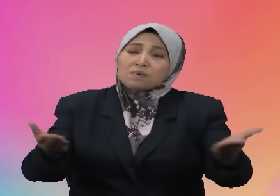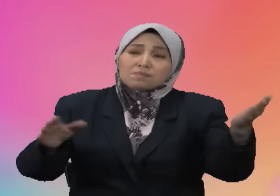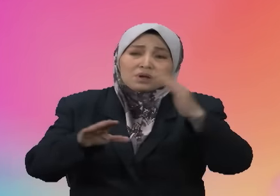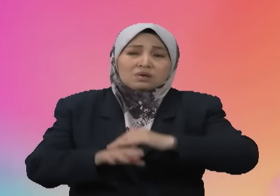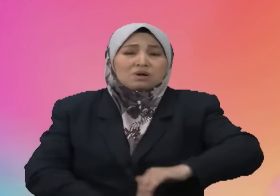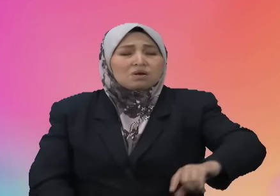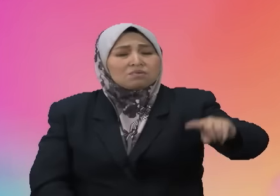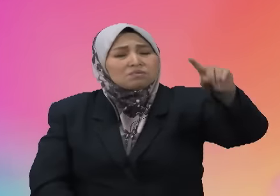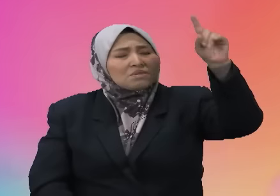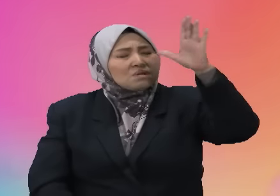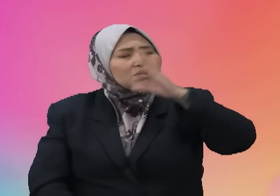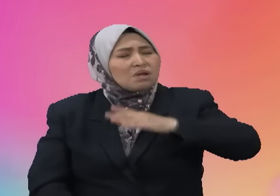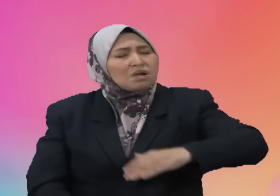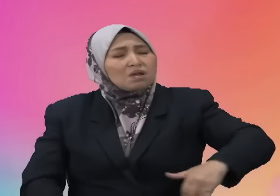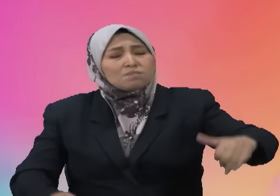Billahi